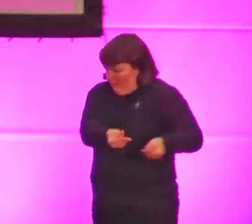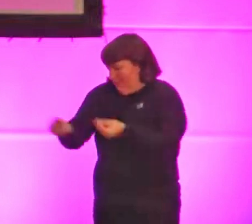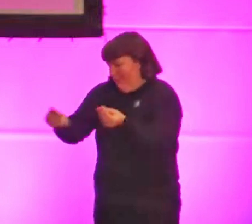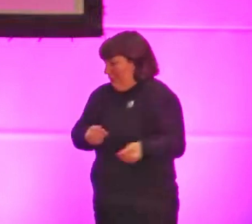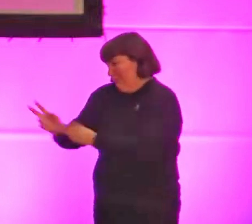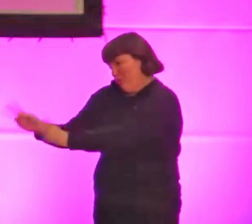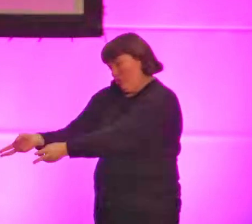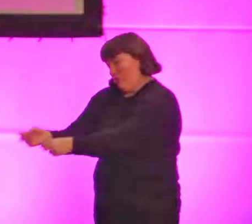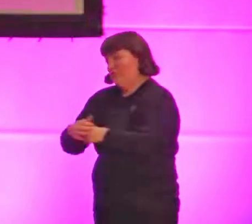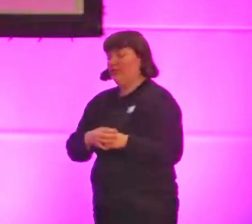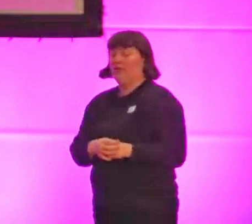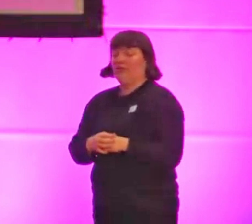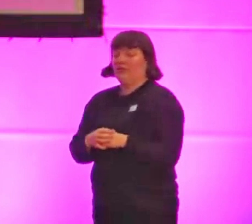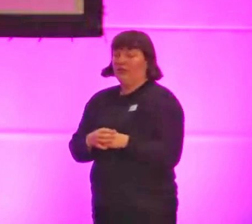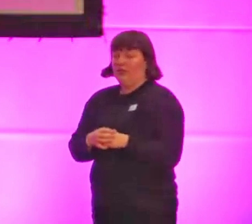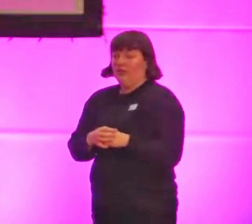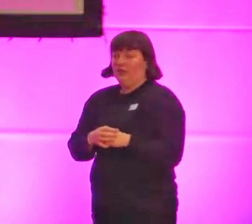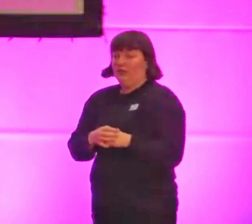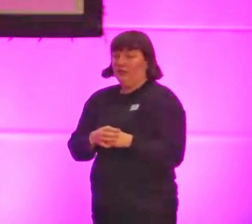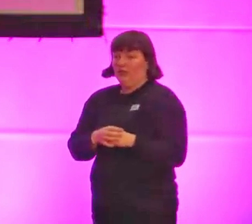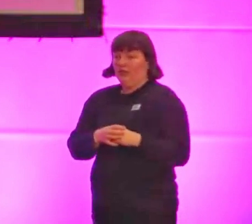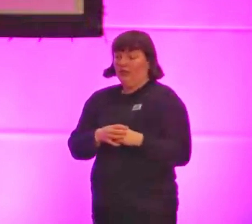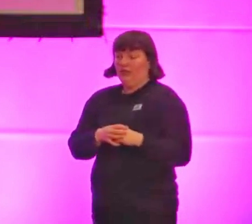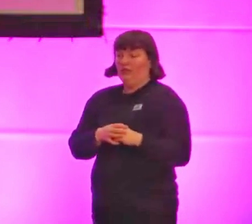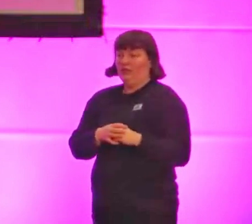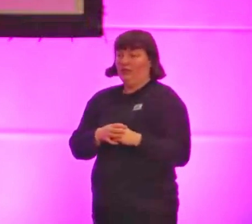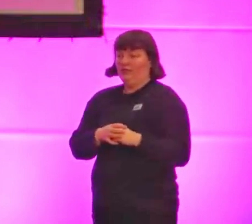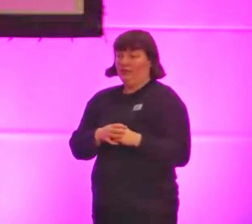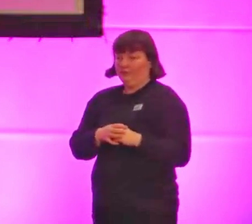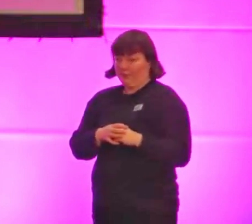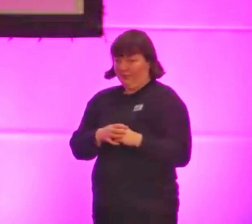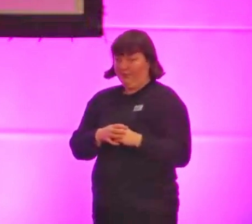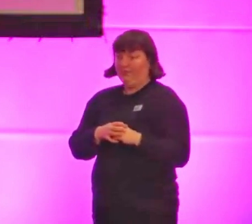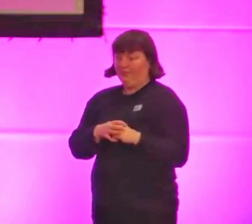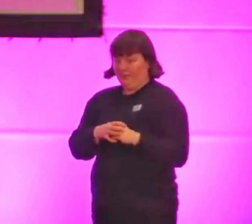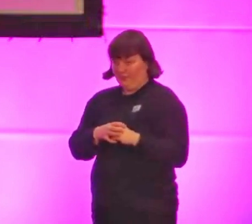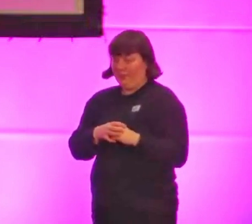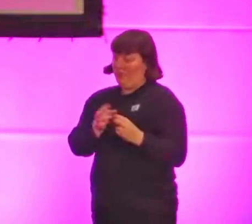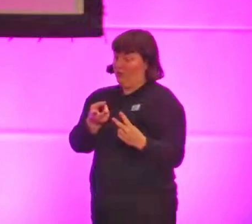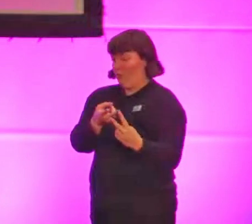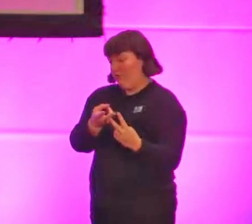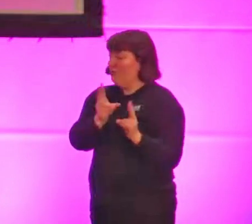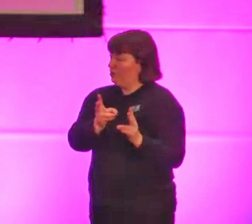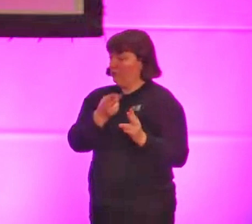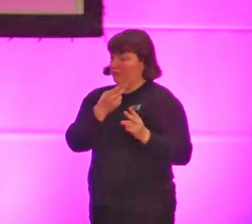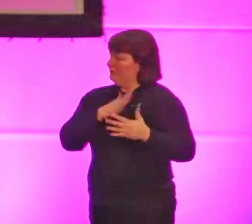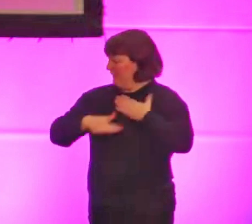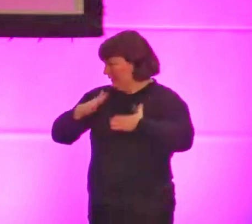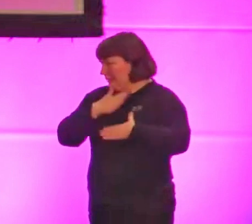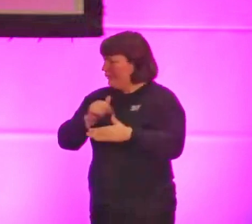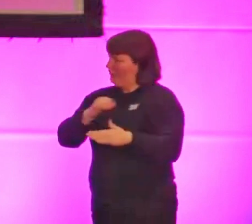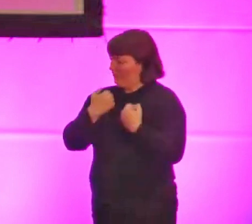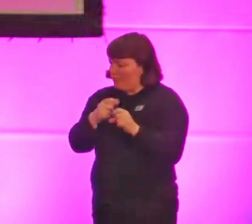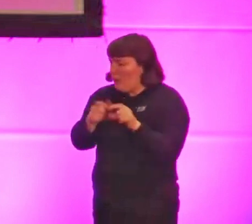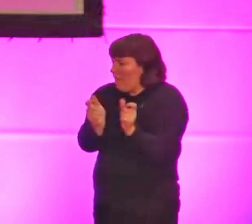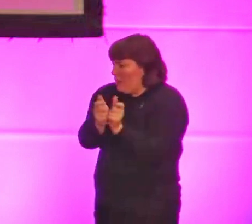säga. Och de blev ju också intresserade då, och vi hade ett par möten, vi informerade om det här i